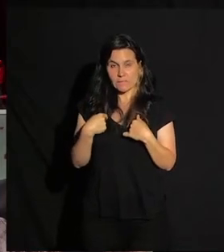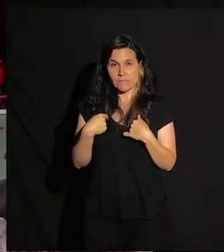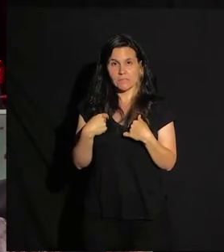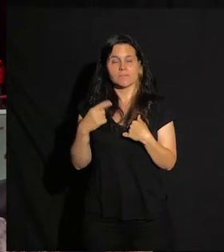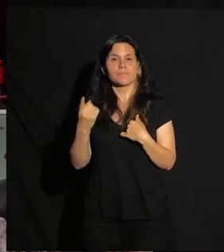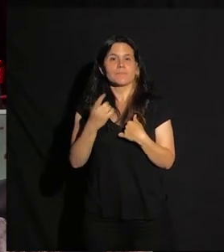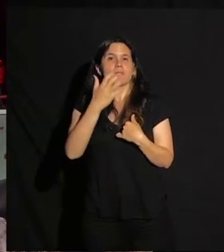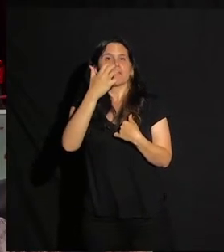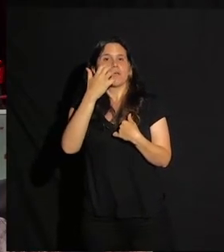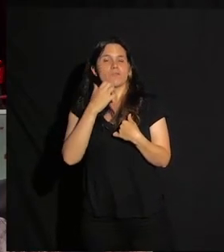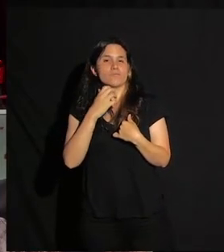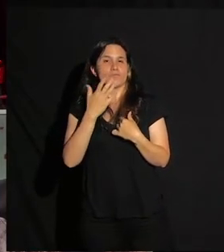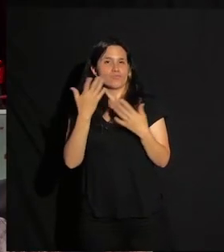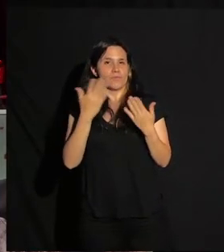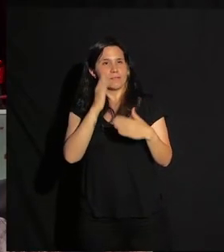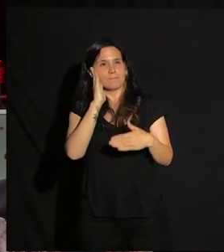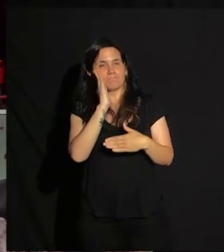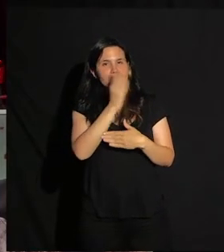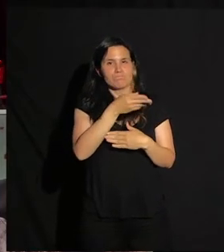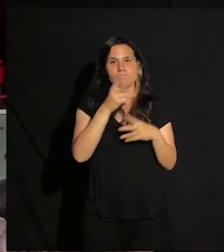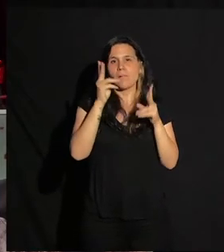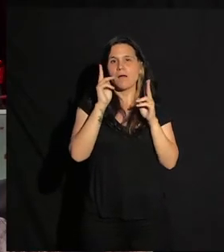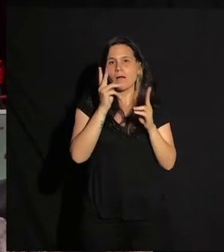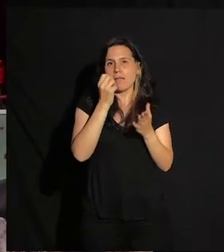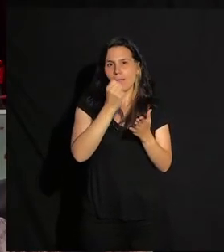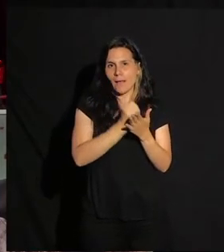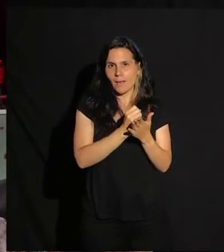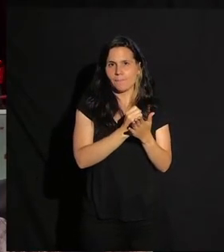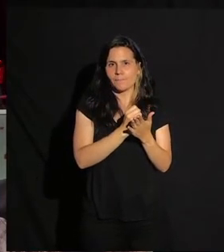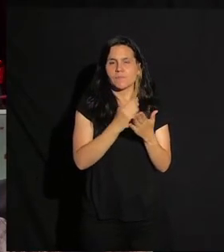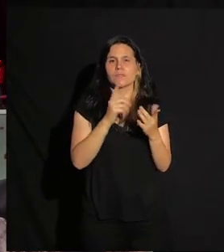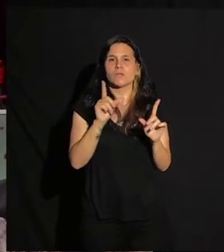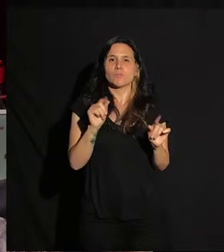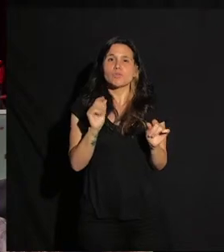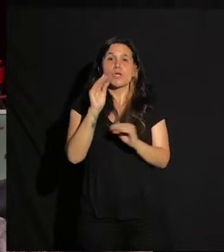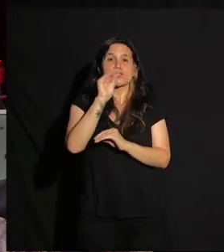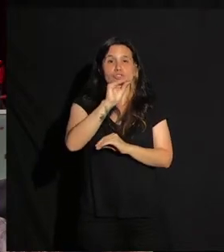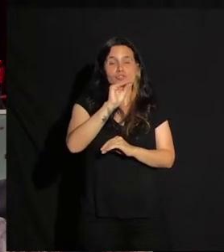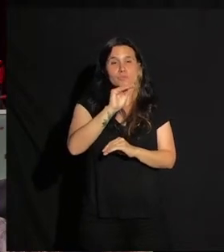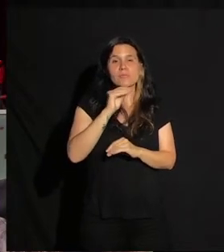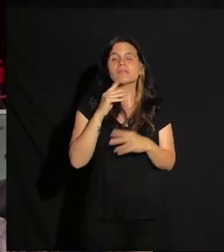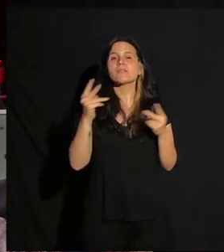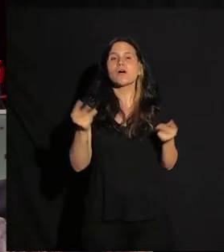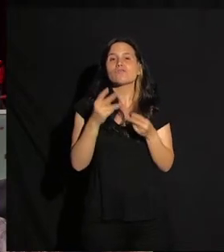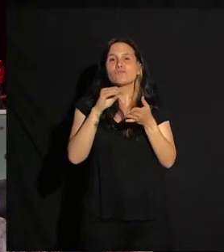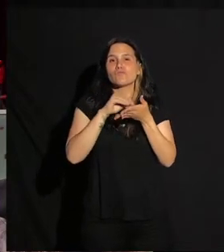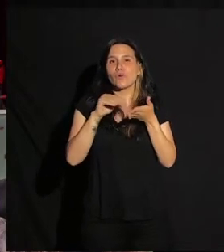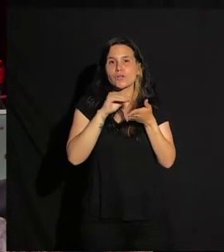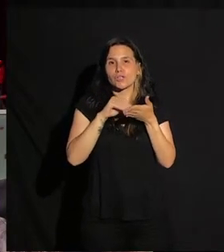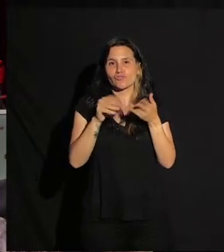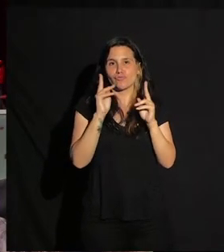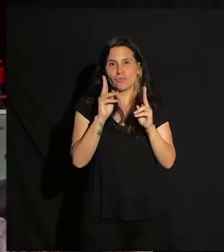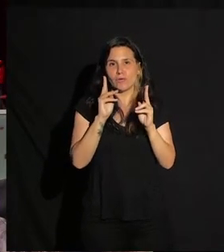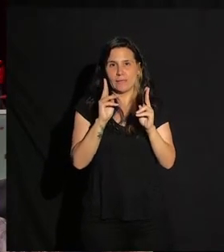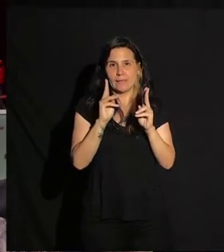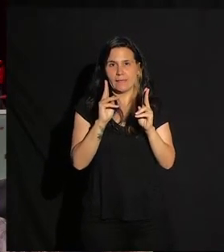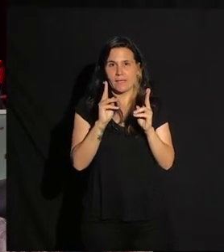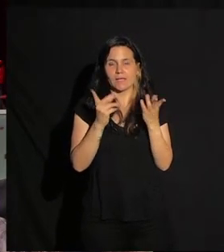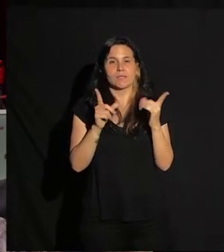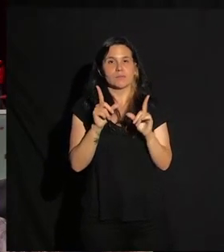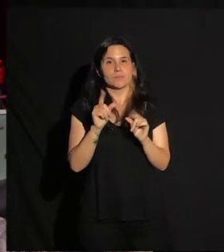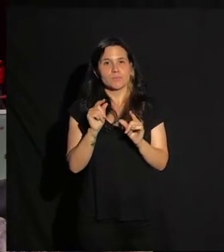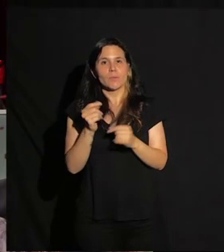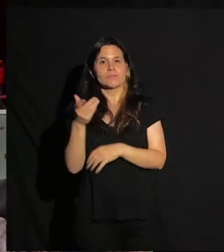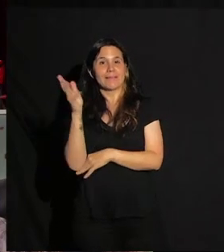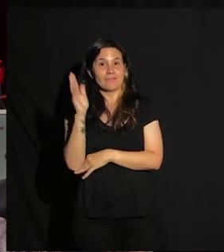den Lehramtsstudiengang machen. Das heißt, wir werden Förderschullehrkräfte sein nach dem Referendariat. Und